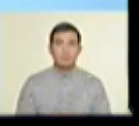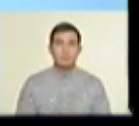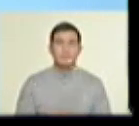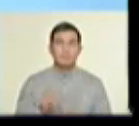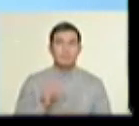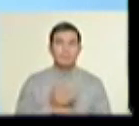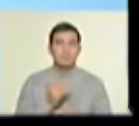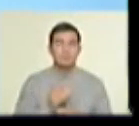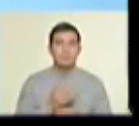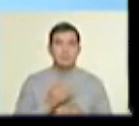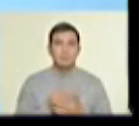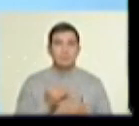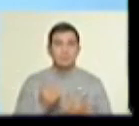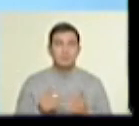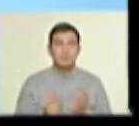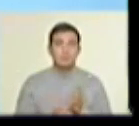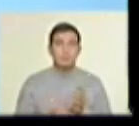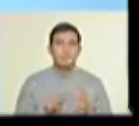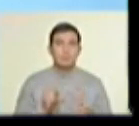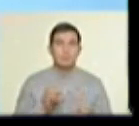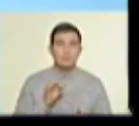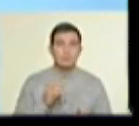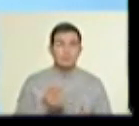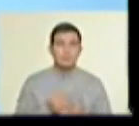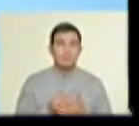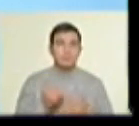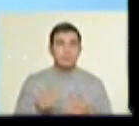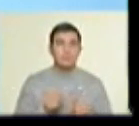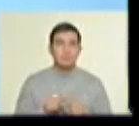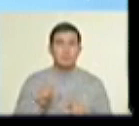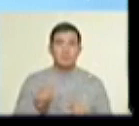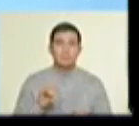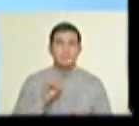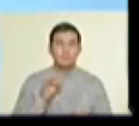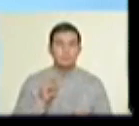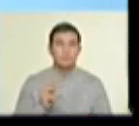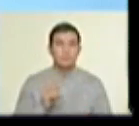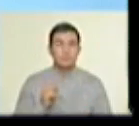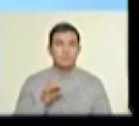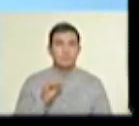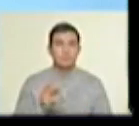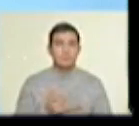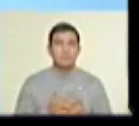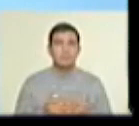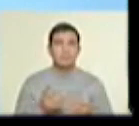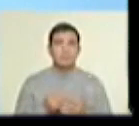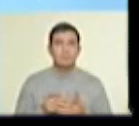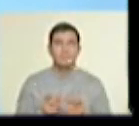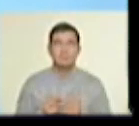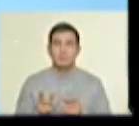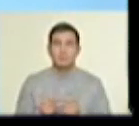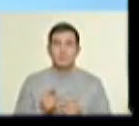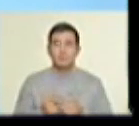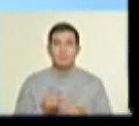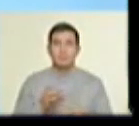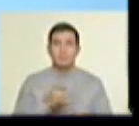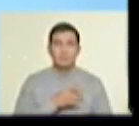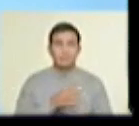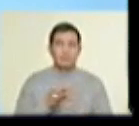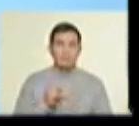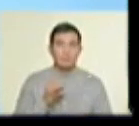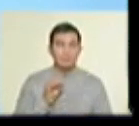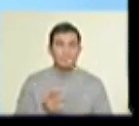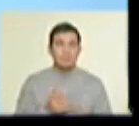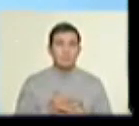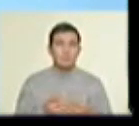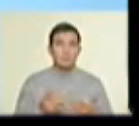Farg'onada bizning oltariqdan tashqari uchariq, beshariq, qo'shariq, oqariq,